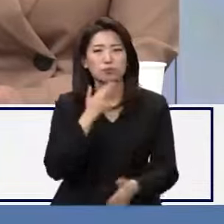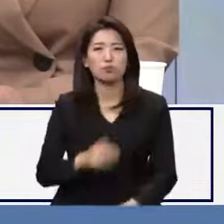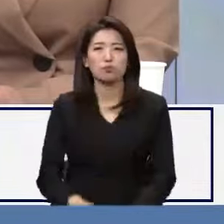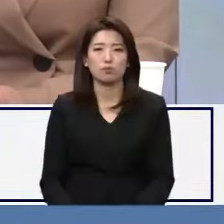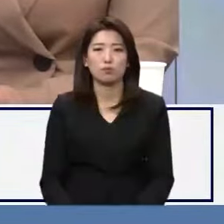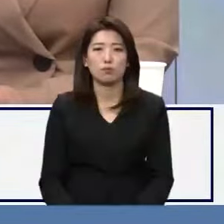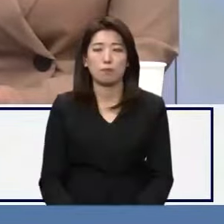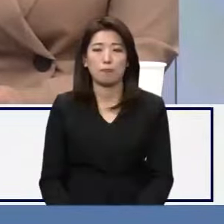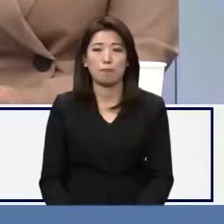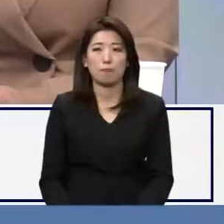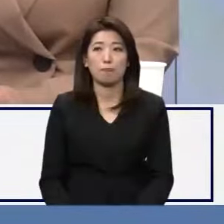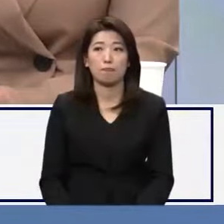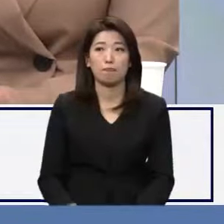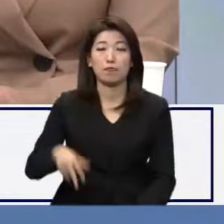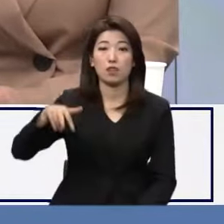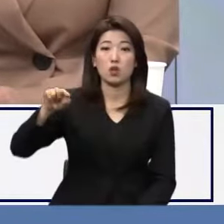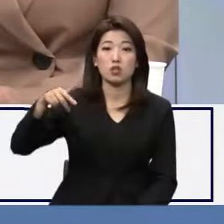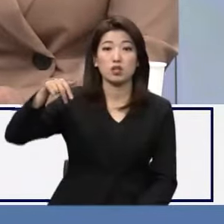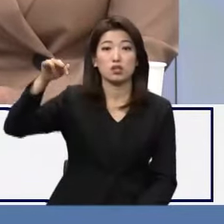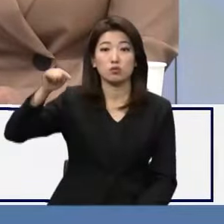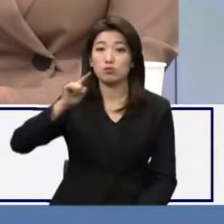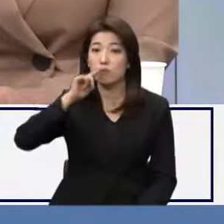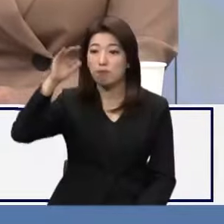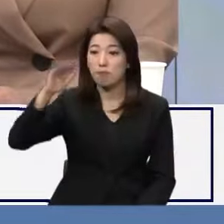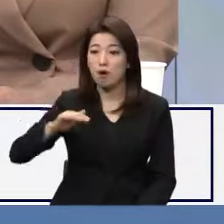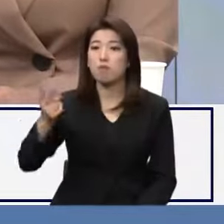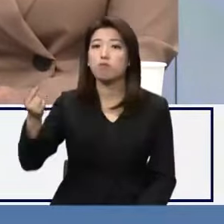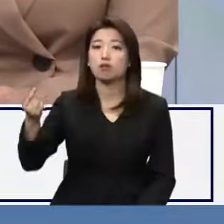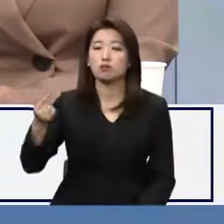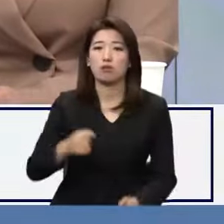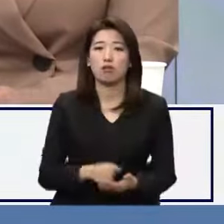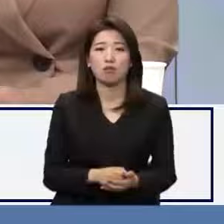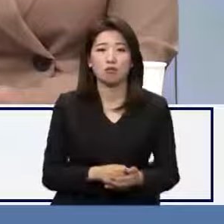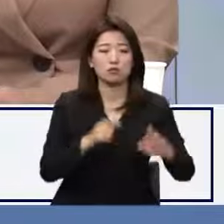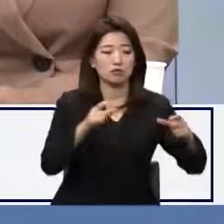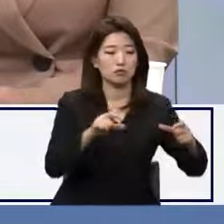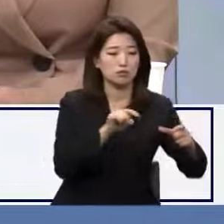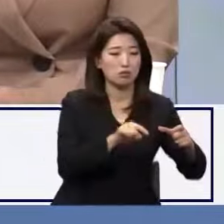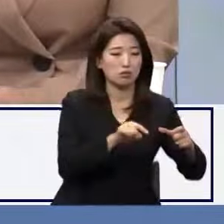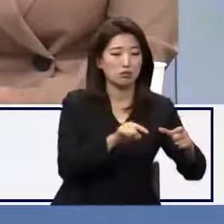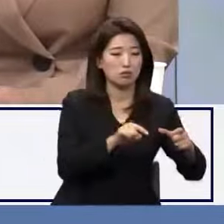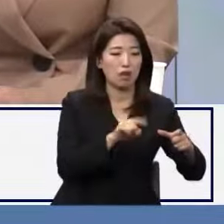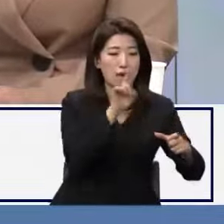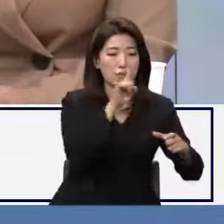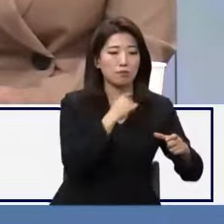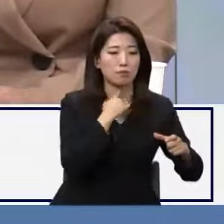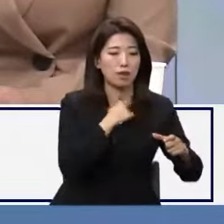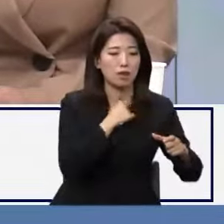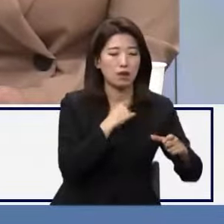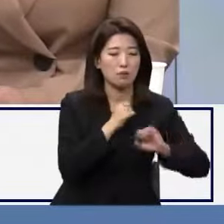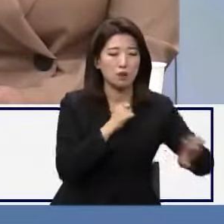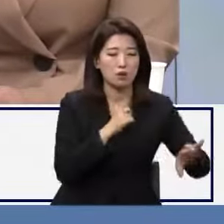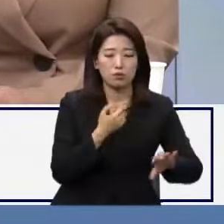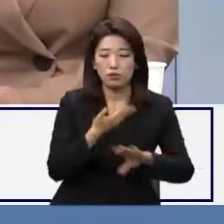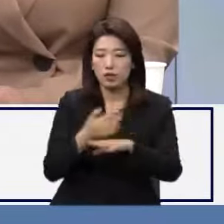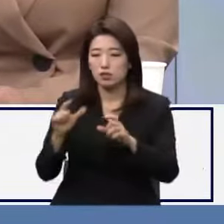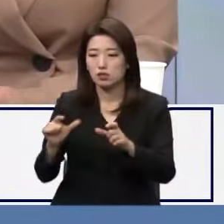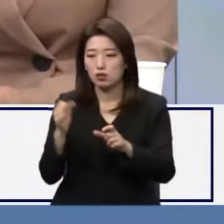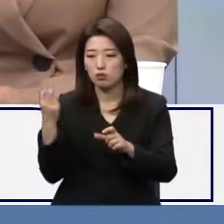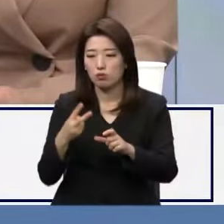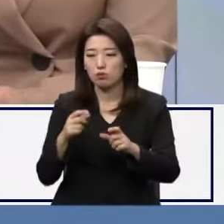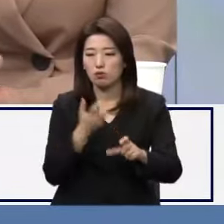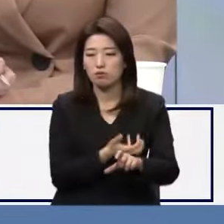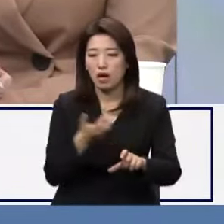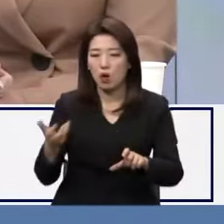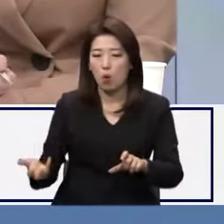적절한 측면에 있는 것입니다 그렇다면 선거 공학적으로 접근하는게 이게 진정성 있는 접근 방식이냐 그리고 이런 험지 출마